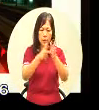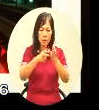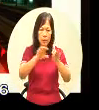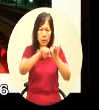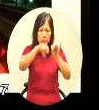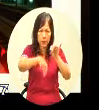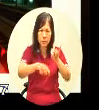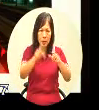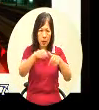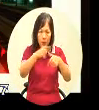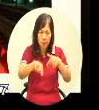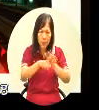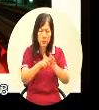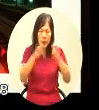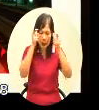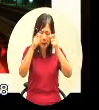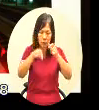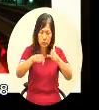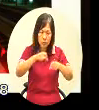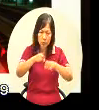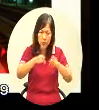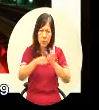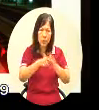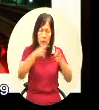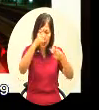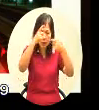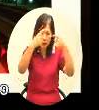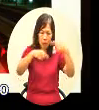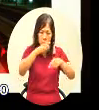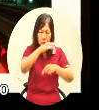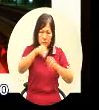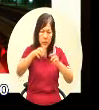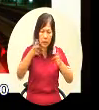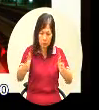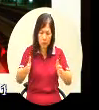在高雄计划，也就是古山段这个哈，